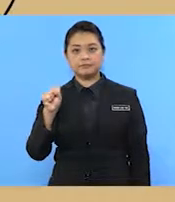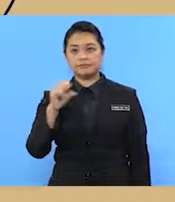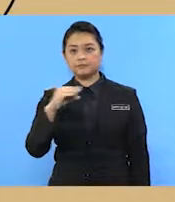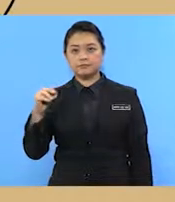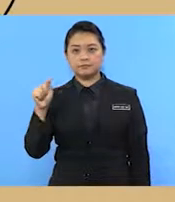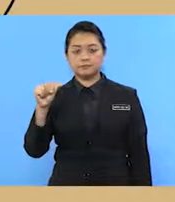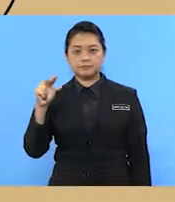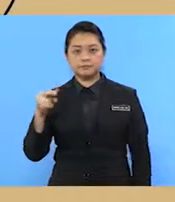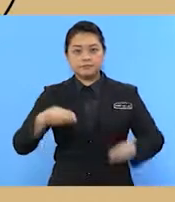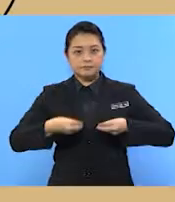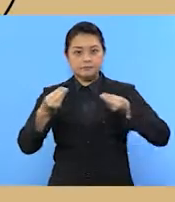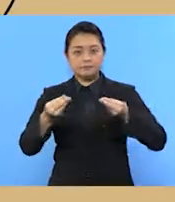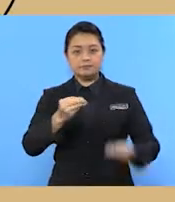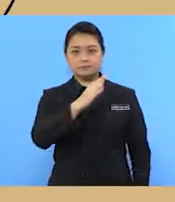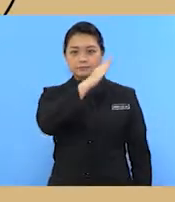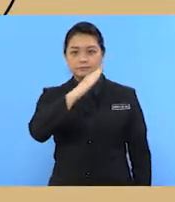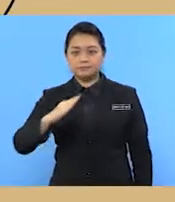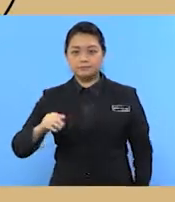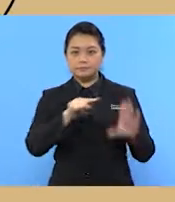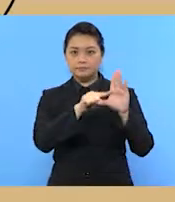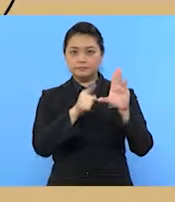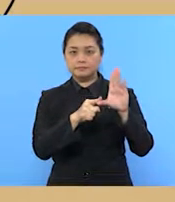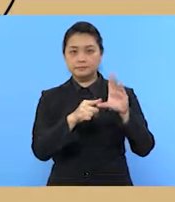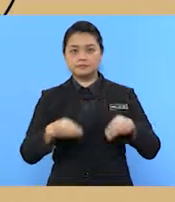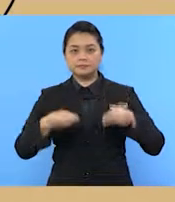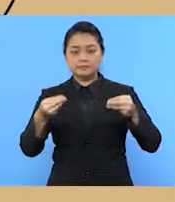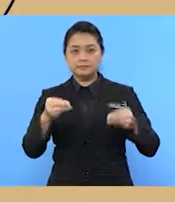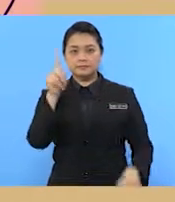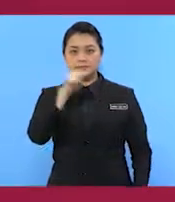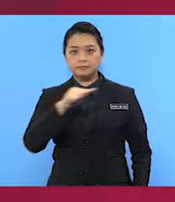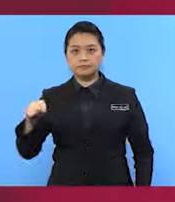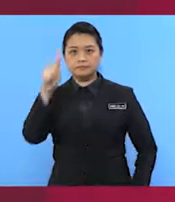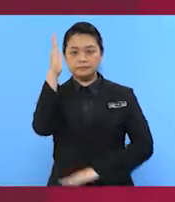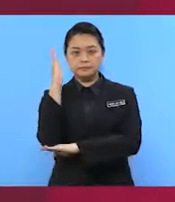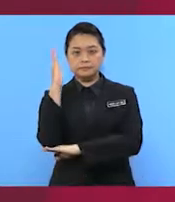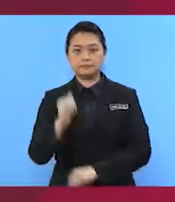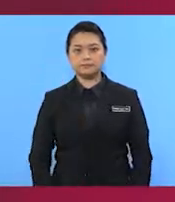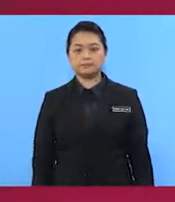tangent bagi sudut tirus dalam segitiga bersudut tegak.